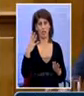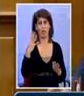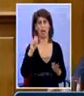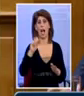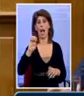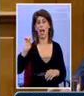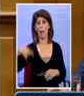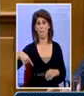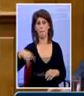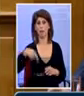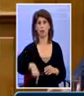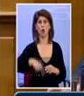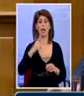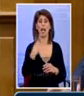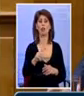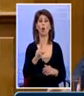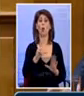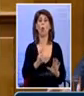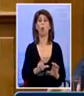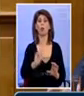ΑΕΠ στο 180 του ΑΕΠ,